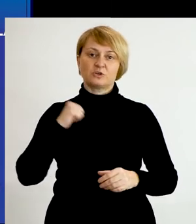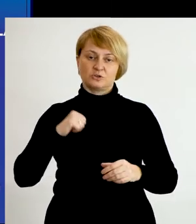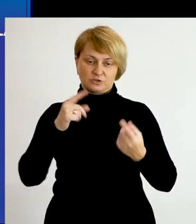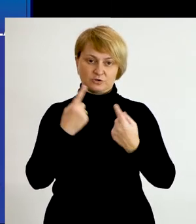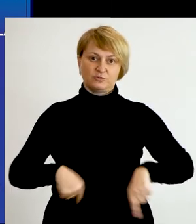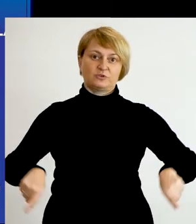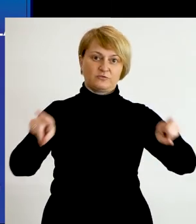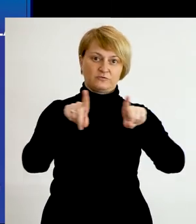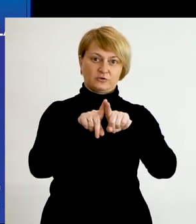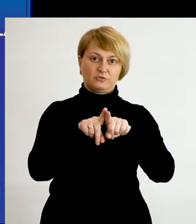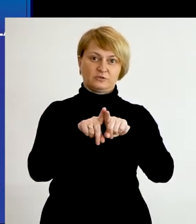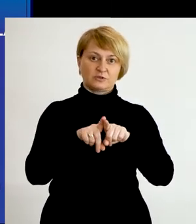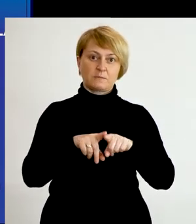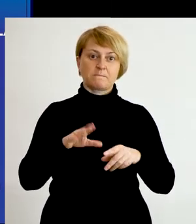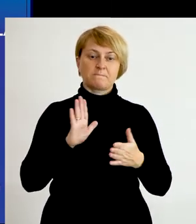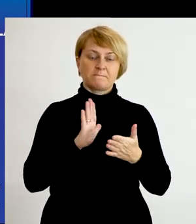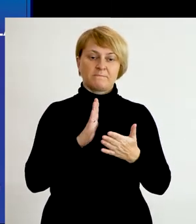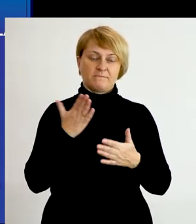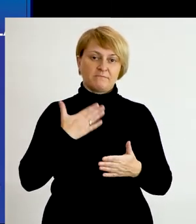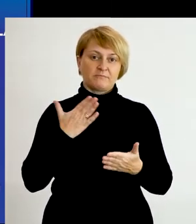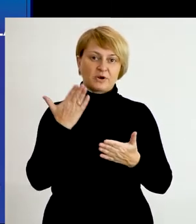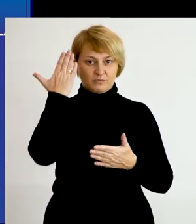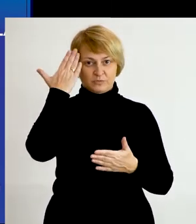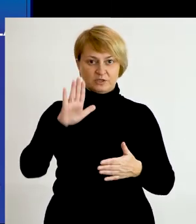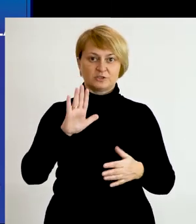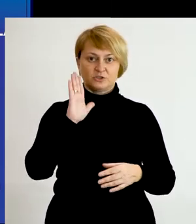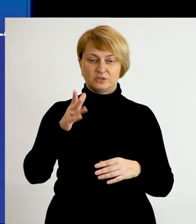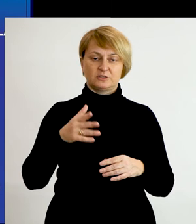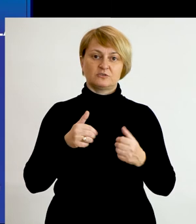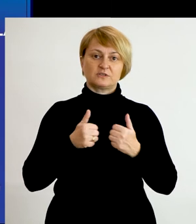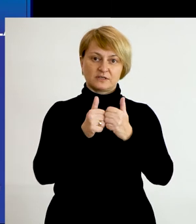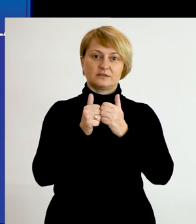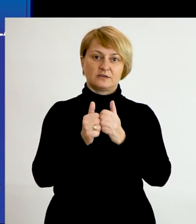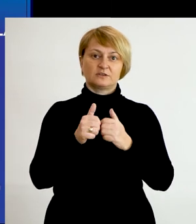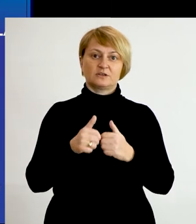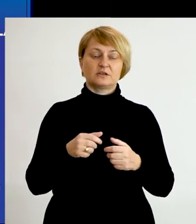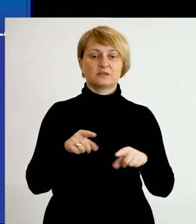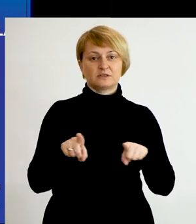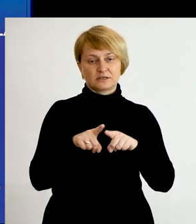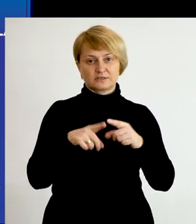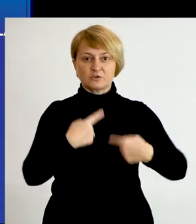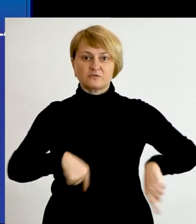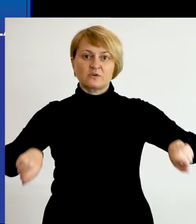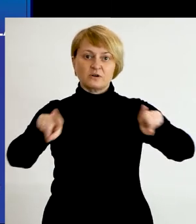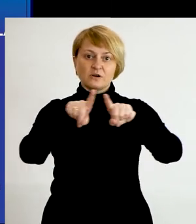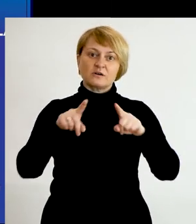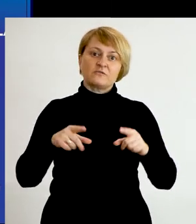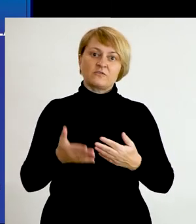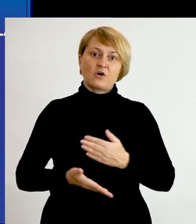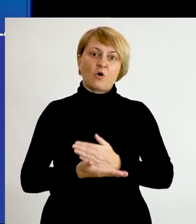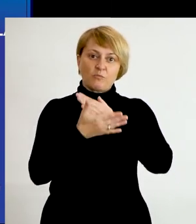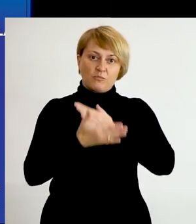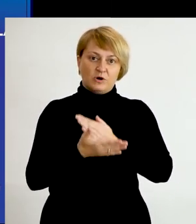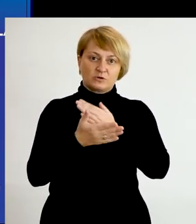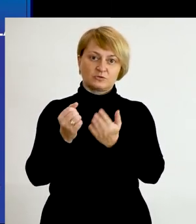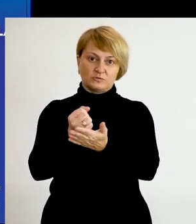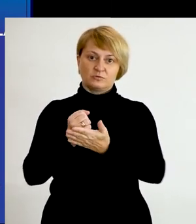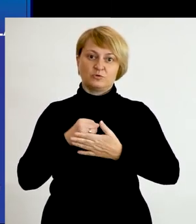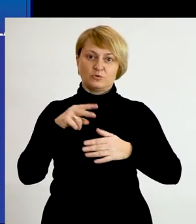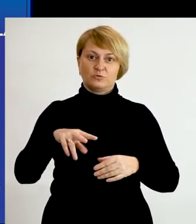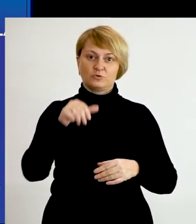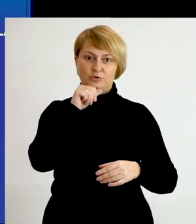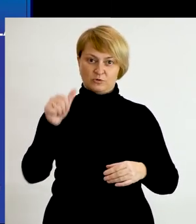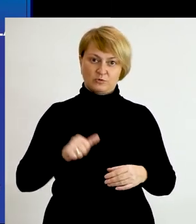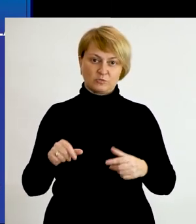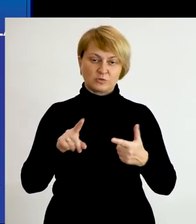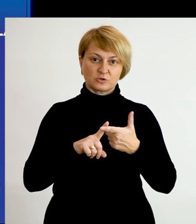jej realizację. Trzymamy kciuki, że wreszcie ta inwestycja również jest finansowana w oparciu o środki unijne. Wcześniej zdecydował się przekazać te środki